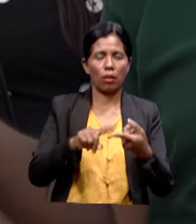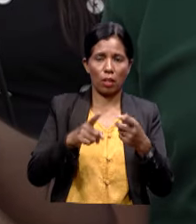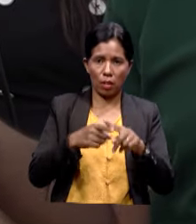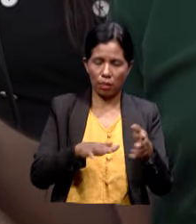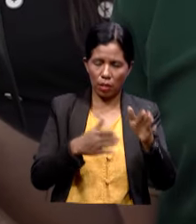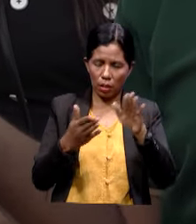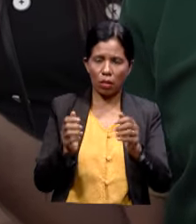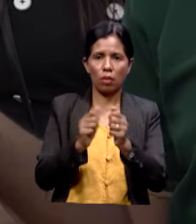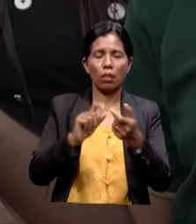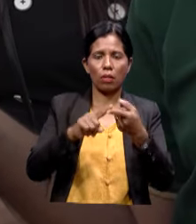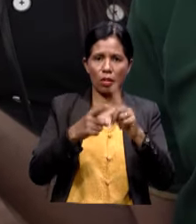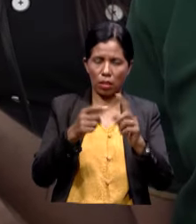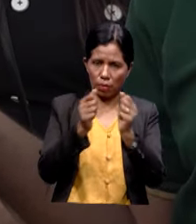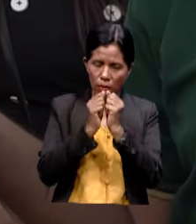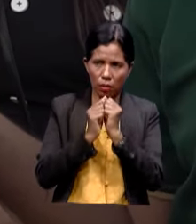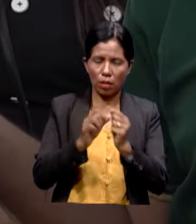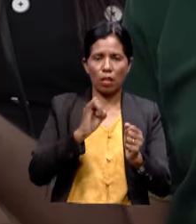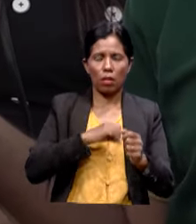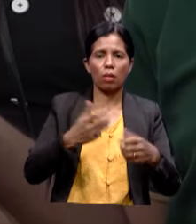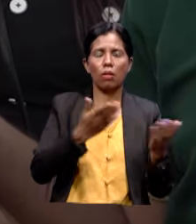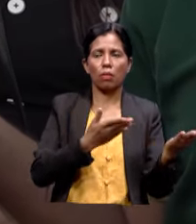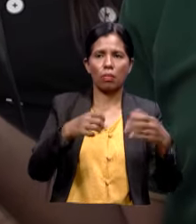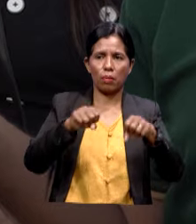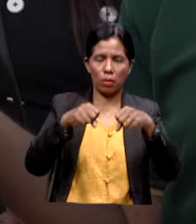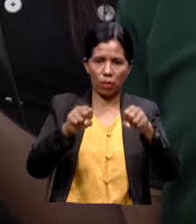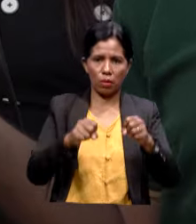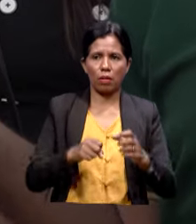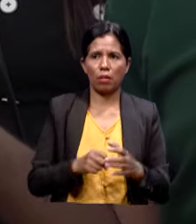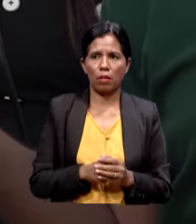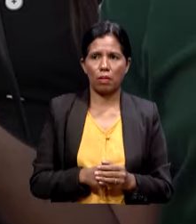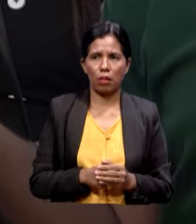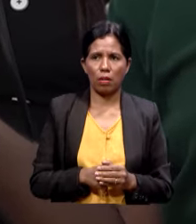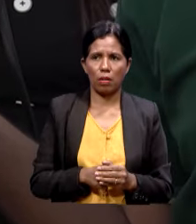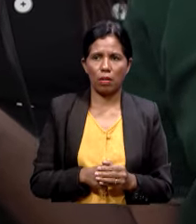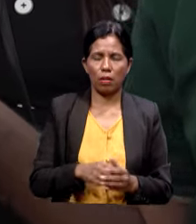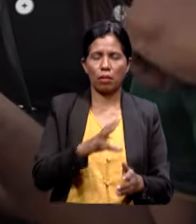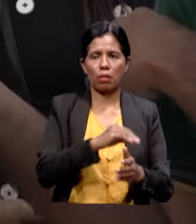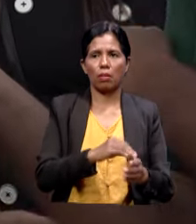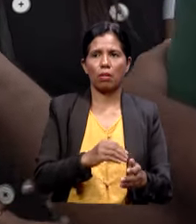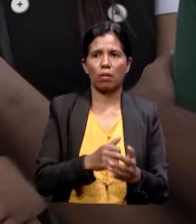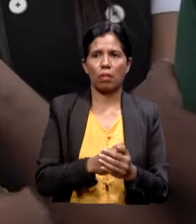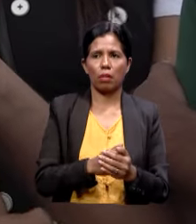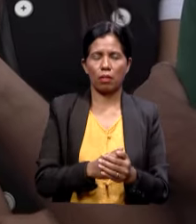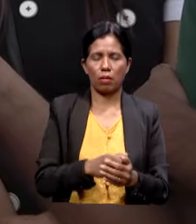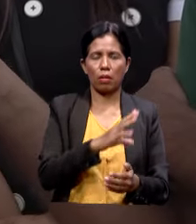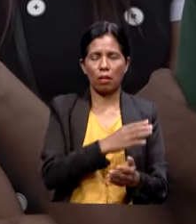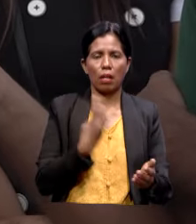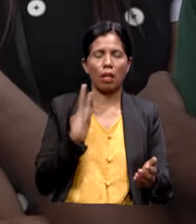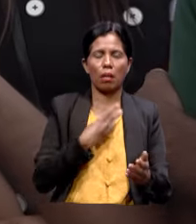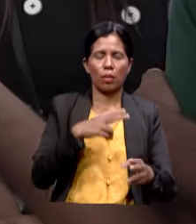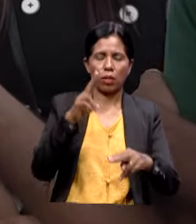sira hamutuk ne ha lori motor mate bien nia primu ne ture kotuk li mate bien ia klara anto hit